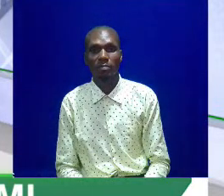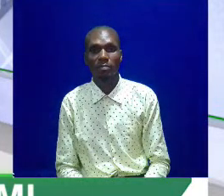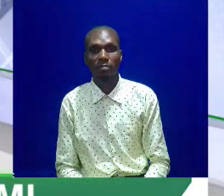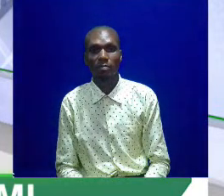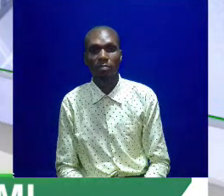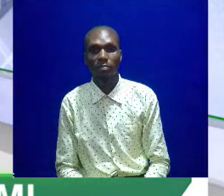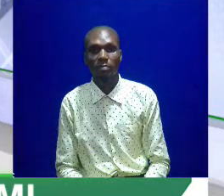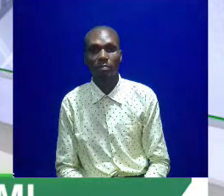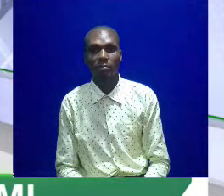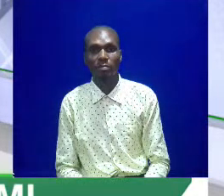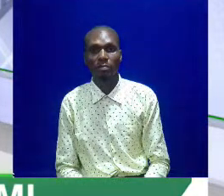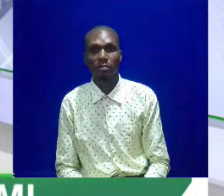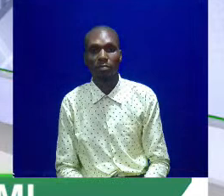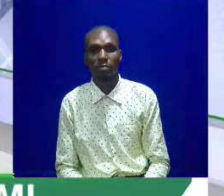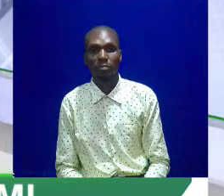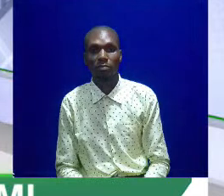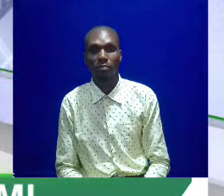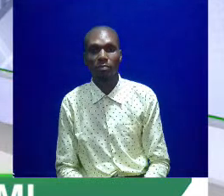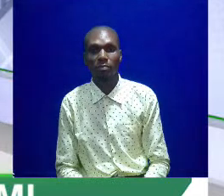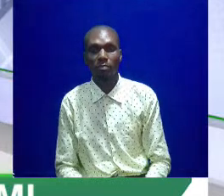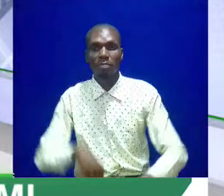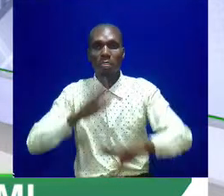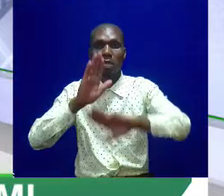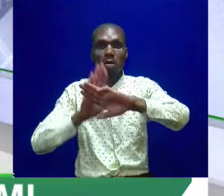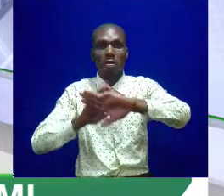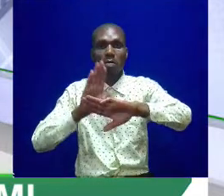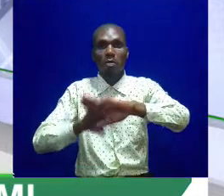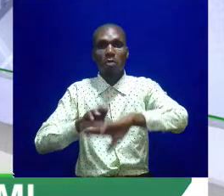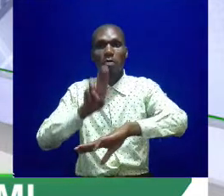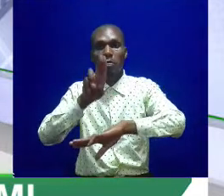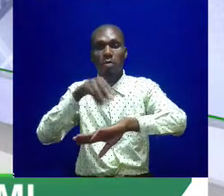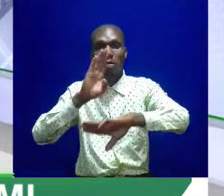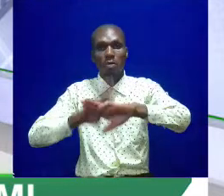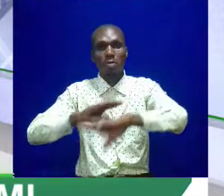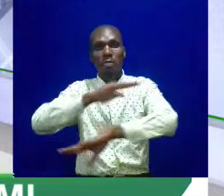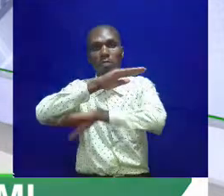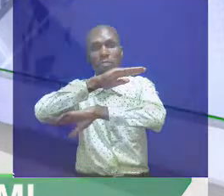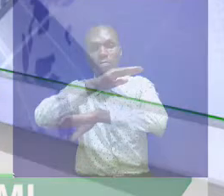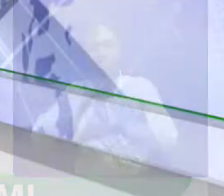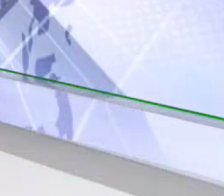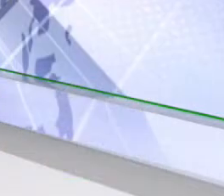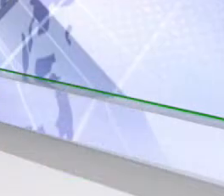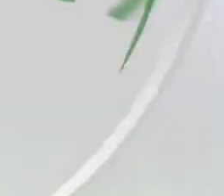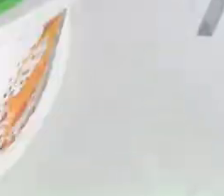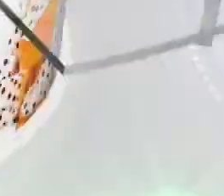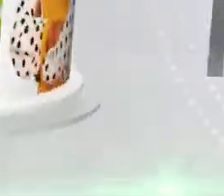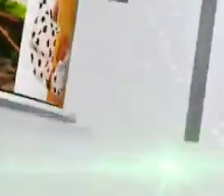wikeire a centra yabene twaruburigere burobya na bayigo imagorobere ntwereru.